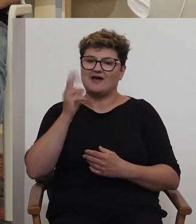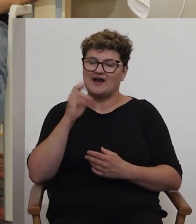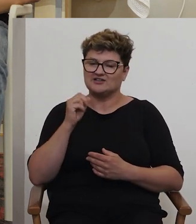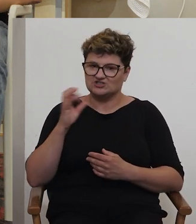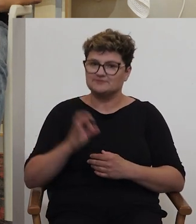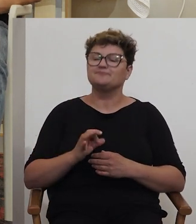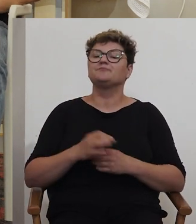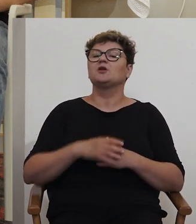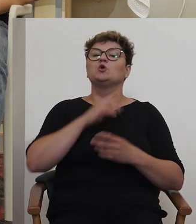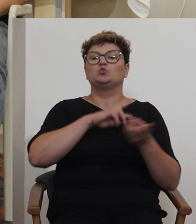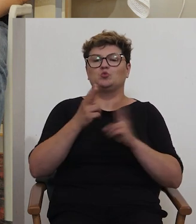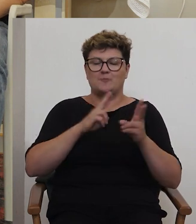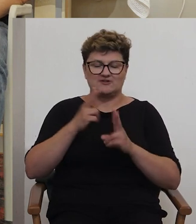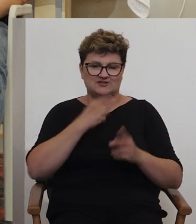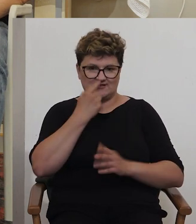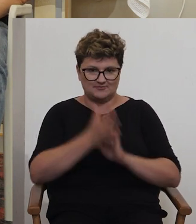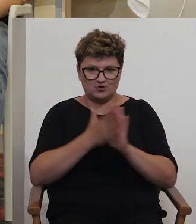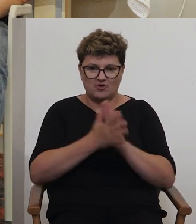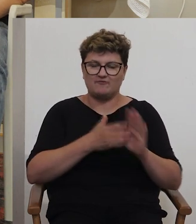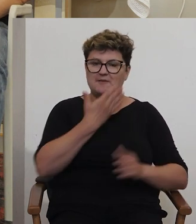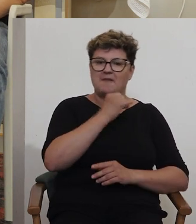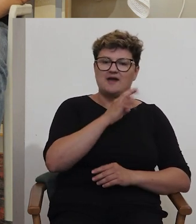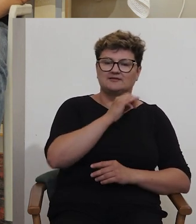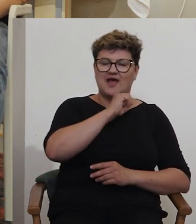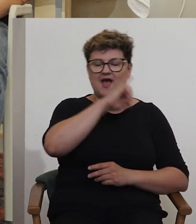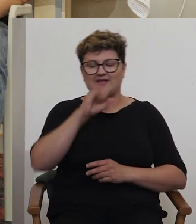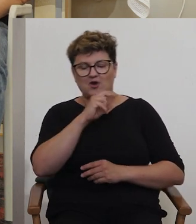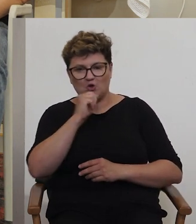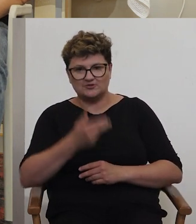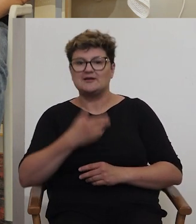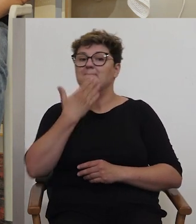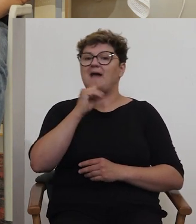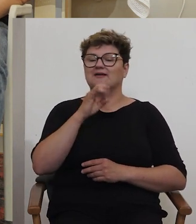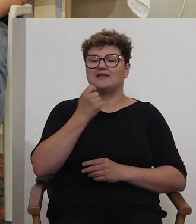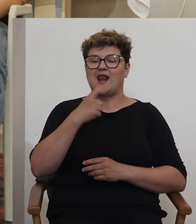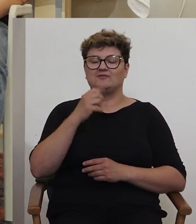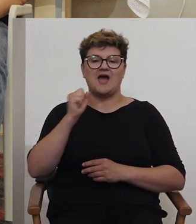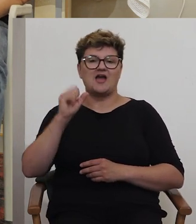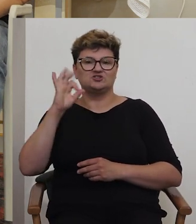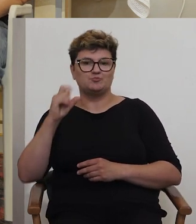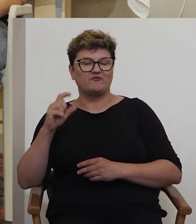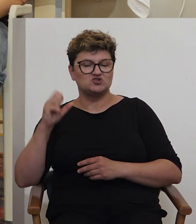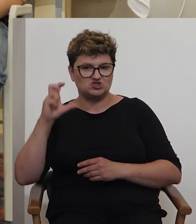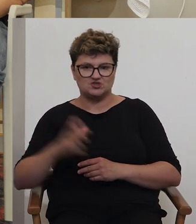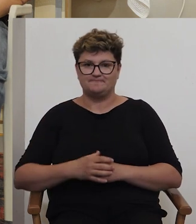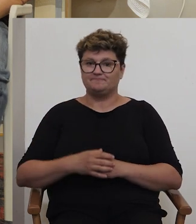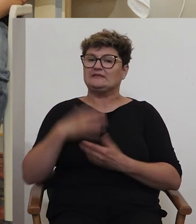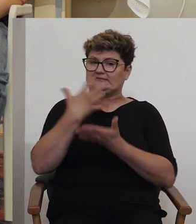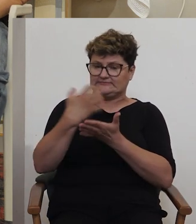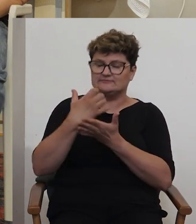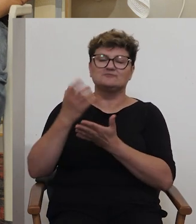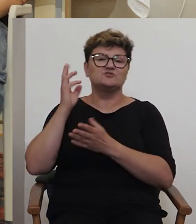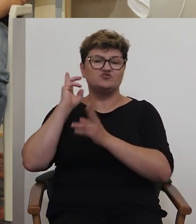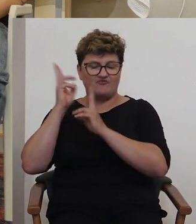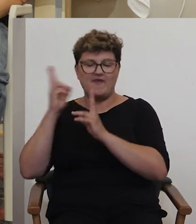język migowy panie Marta Jaroń i Magdalena Sipowicz. I zapis tego spotkania w wersji audio będzie dostępny